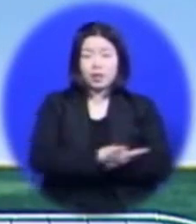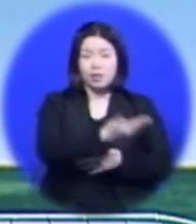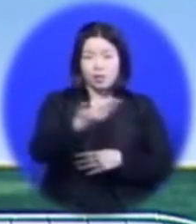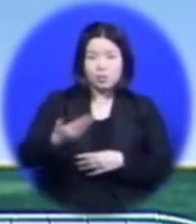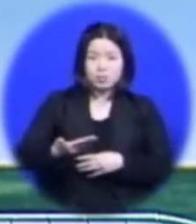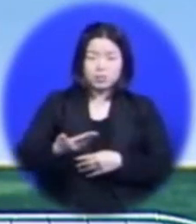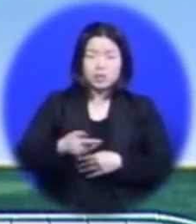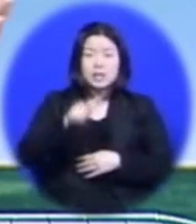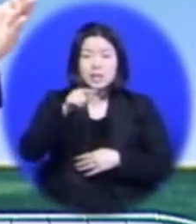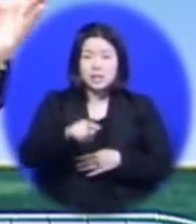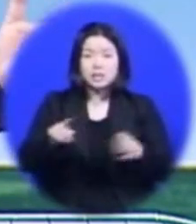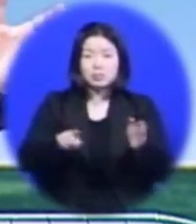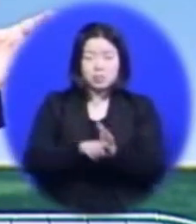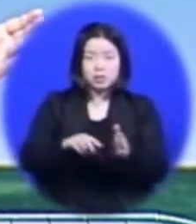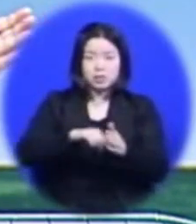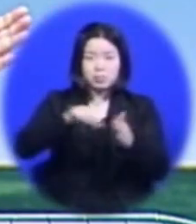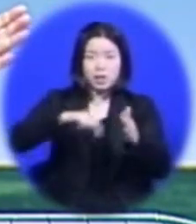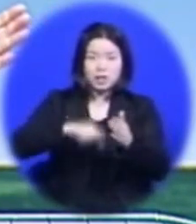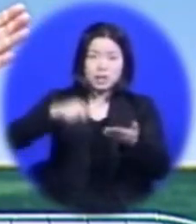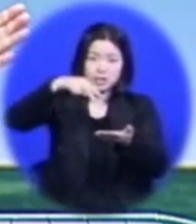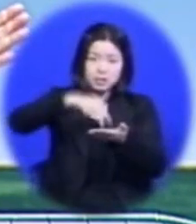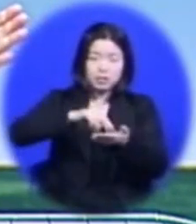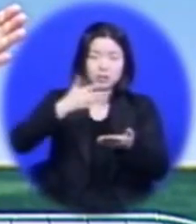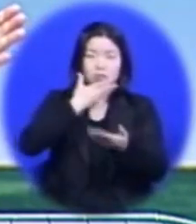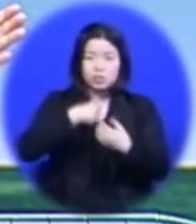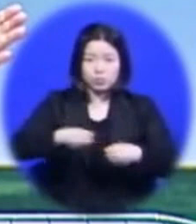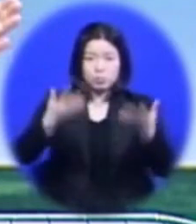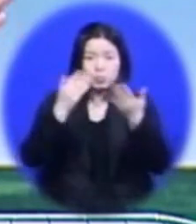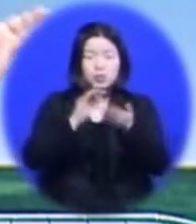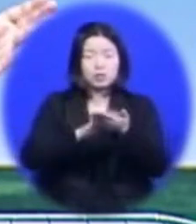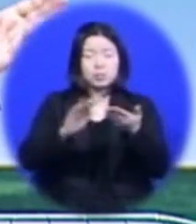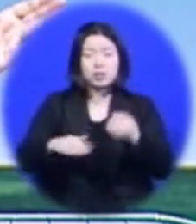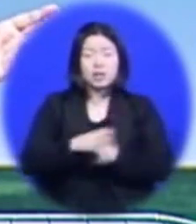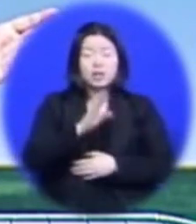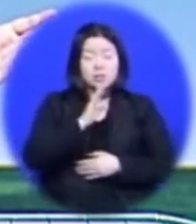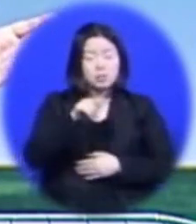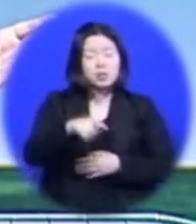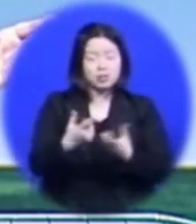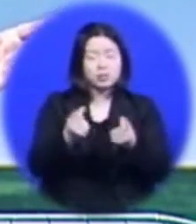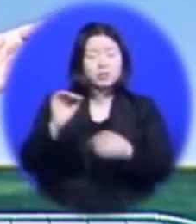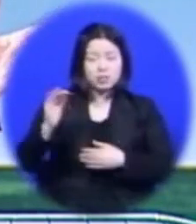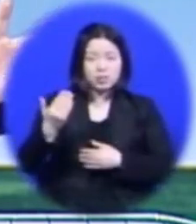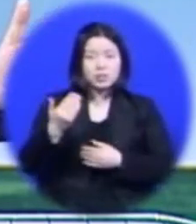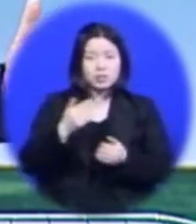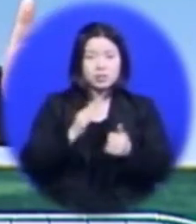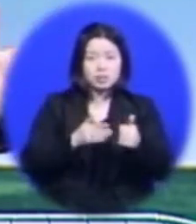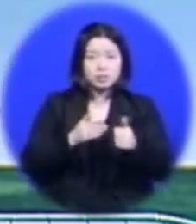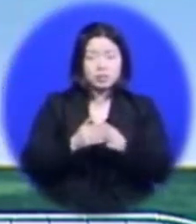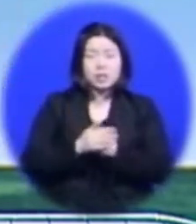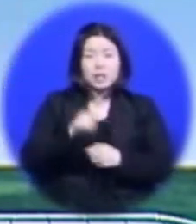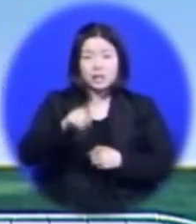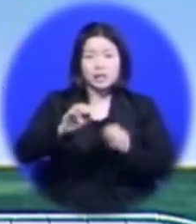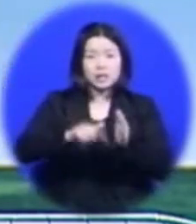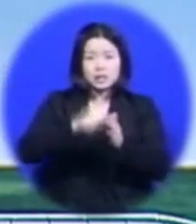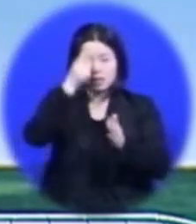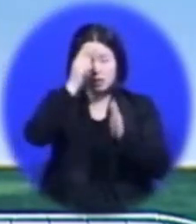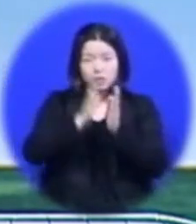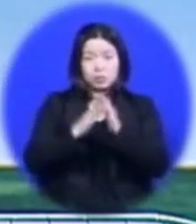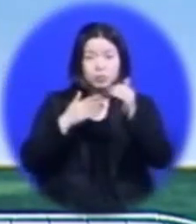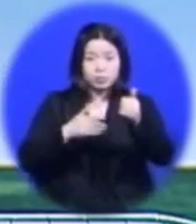여러분들이 이 믿음 안에 서기를 축복합니다. 정말 그렇게 되시기를. 이 시간